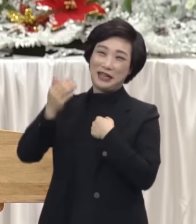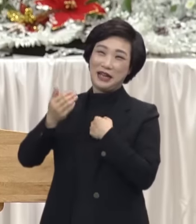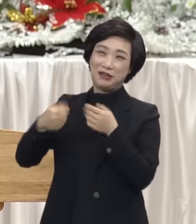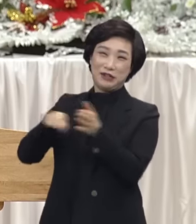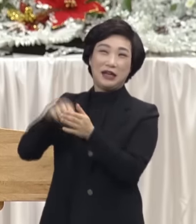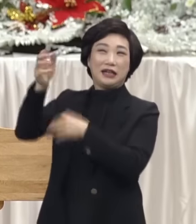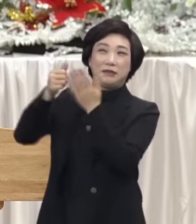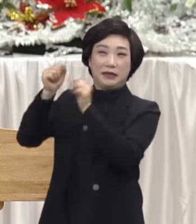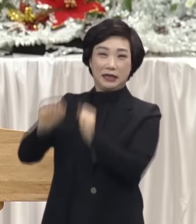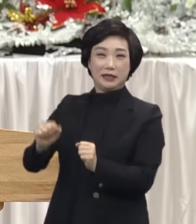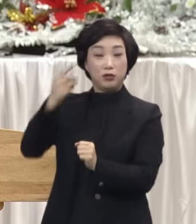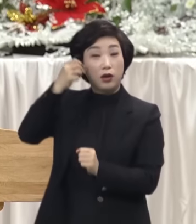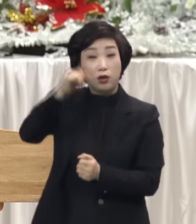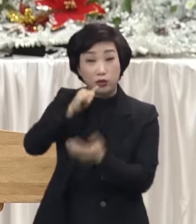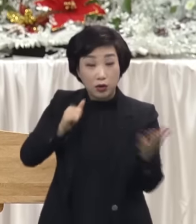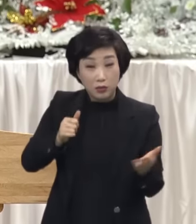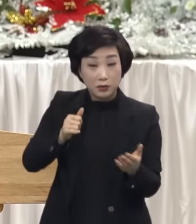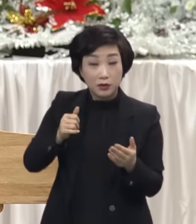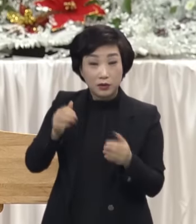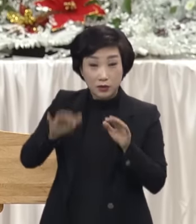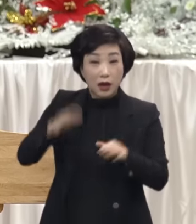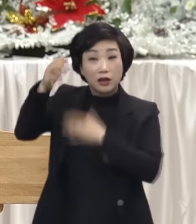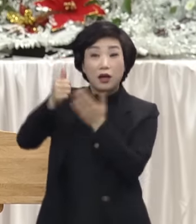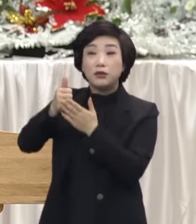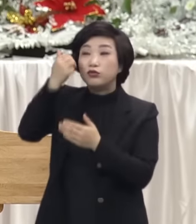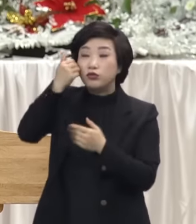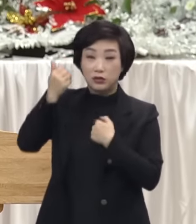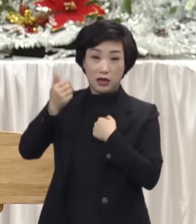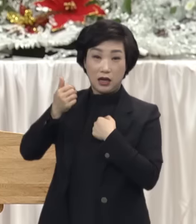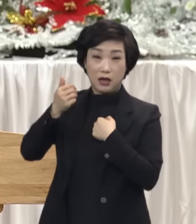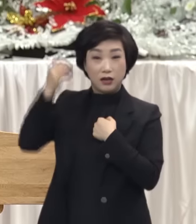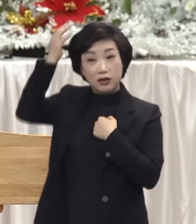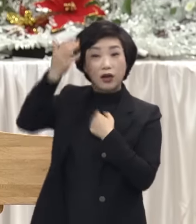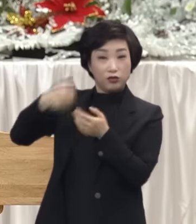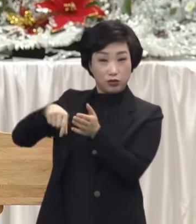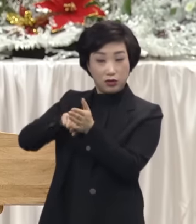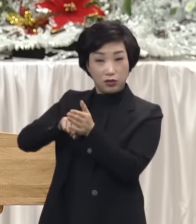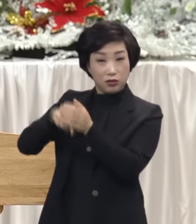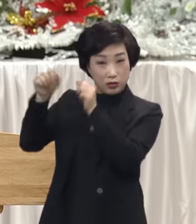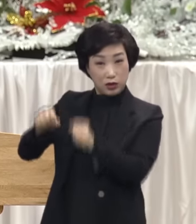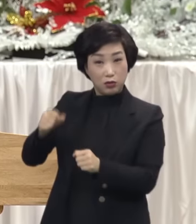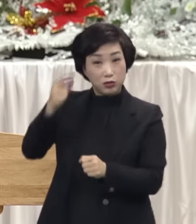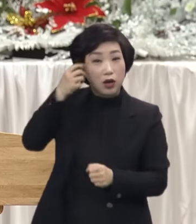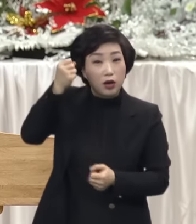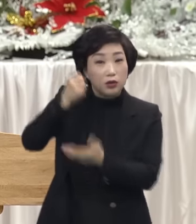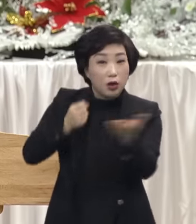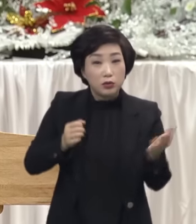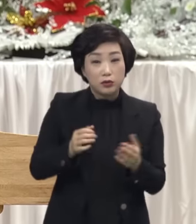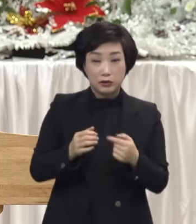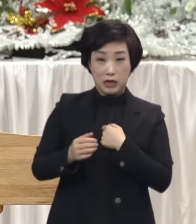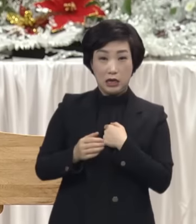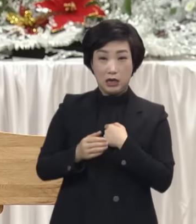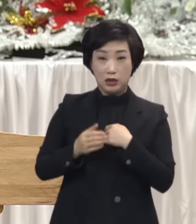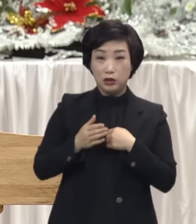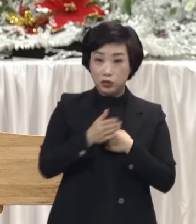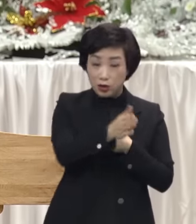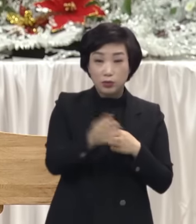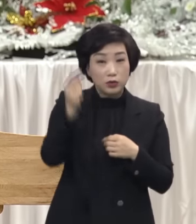산다. 하나님이 나를 위해 존재한다. 이런 인본주의적